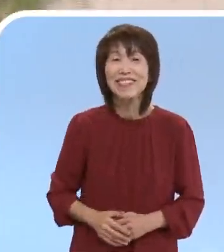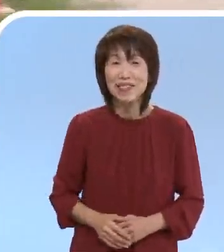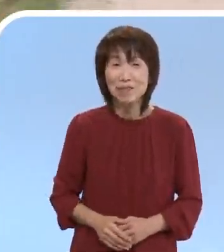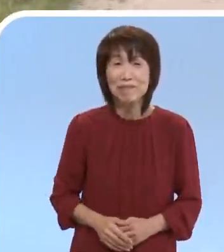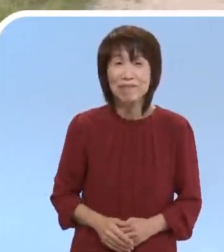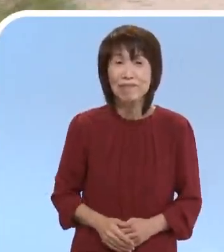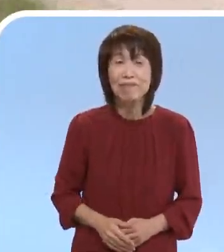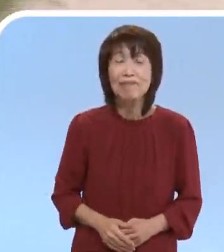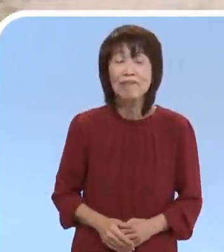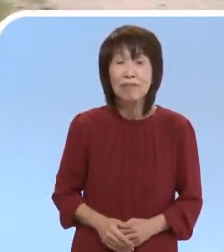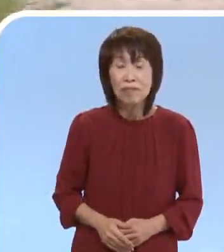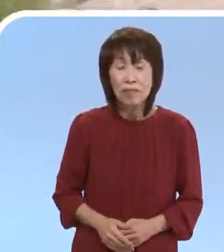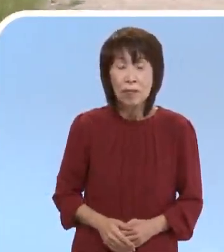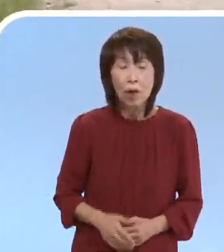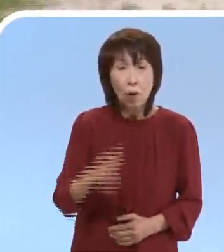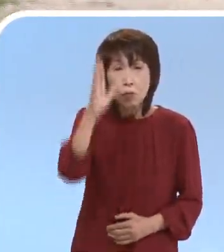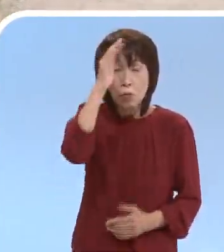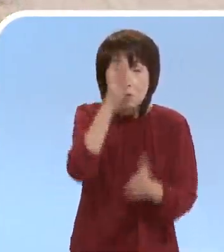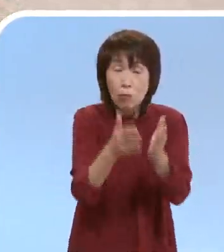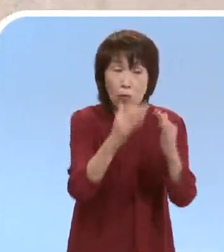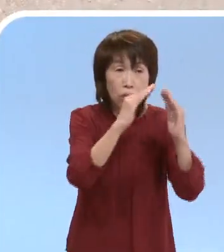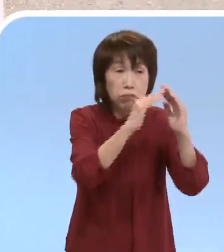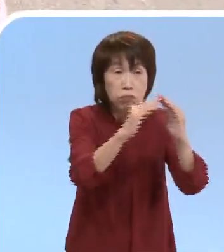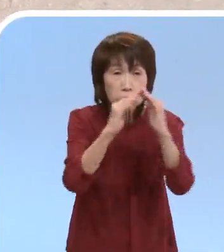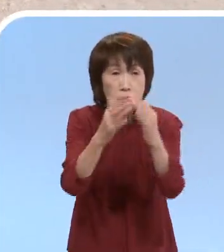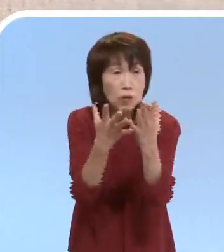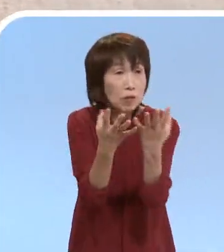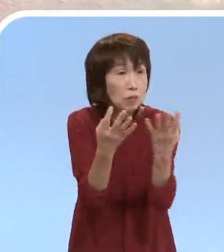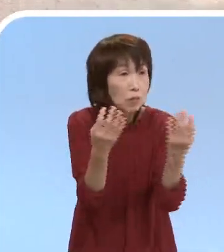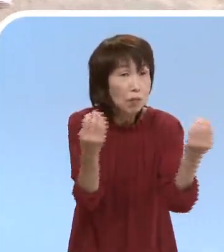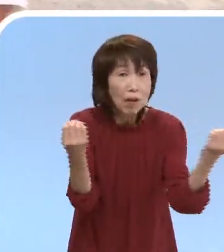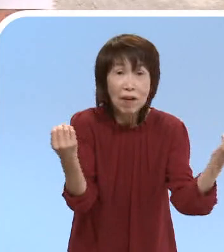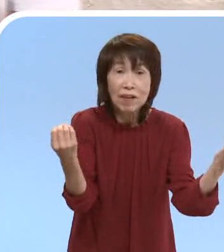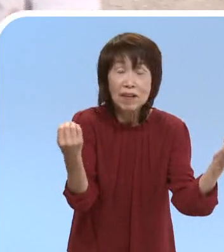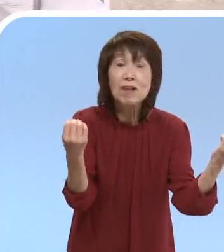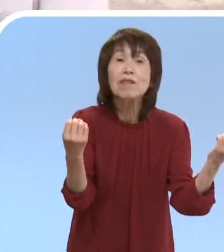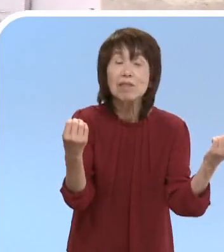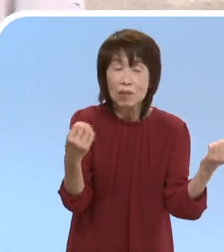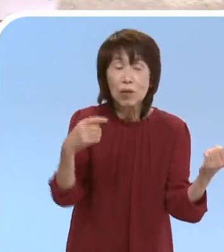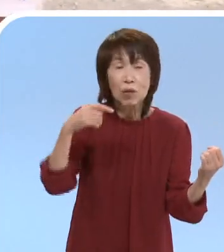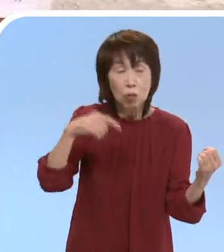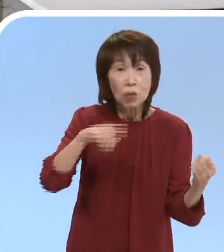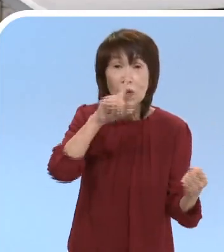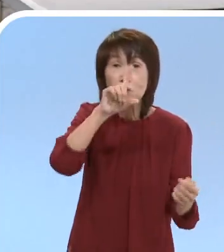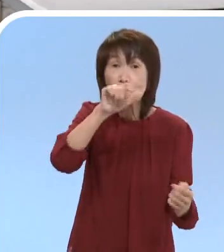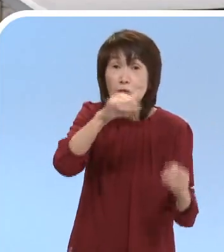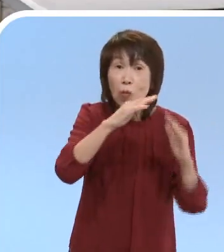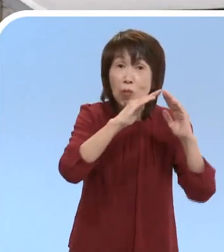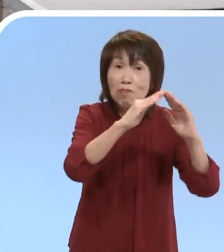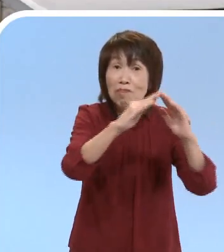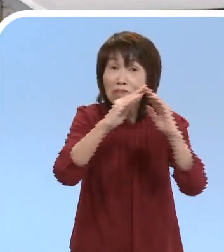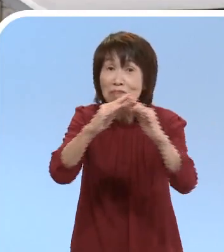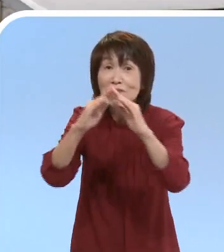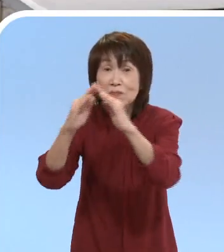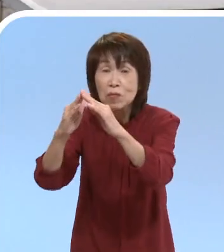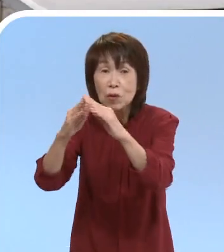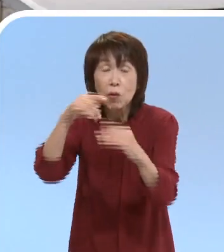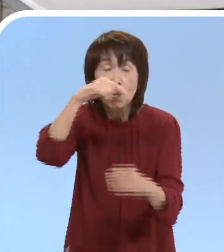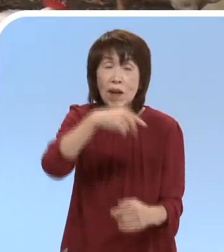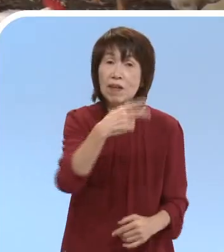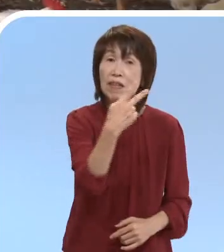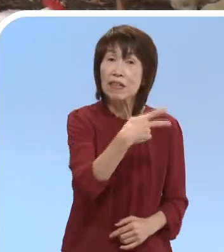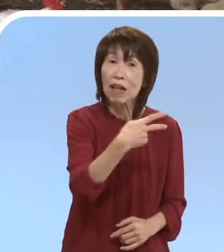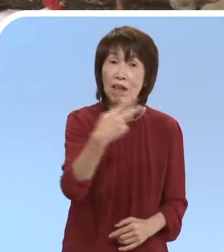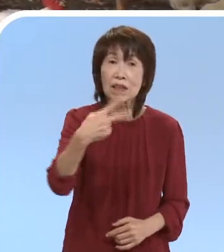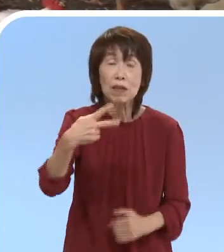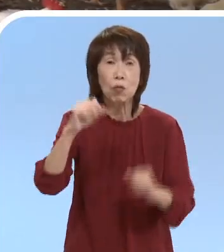ろしくお願いいたします。 よろしくお願いします。 お願いします。鶏舎っていうんですか？ はい、 たくさんありますね。 ここの農場で15頭、